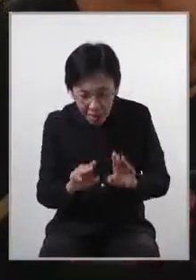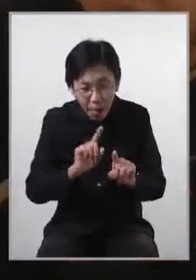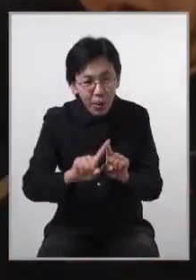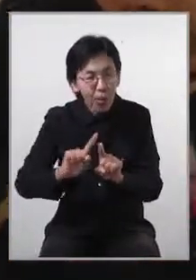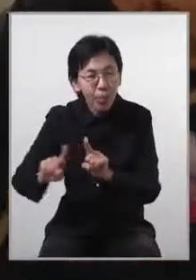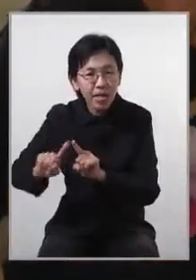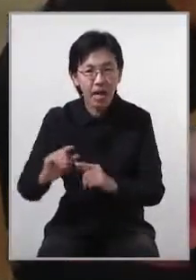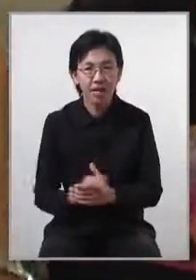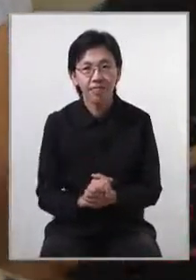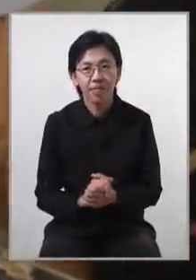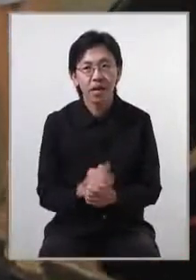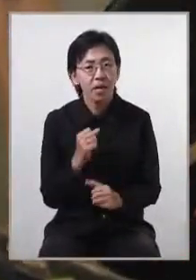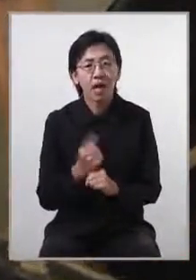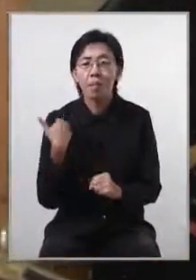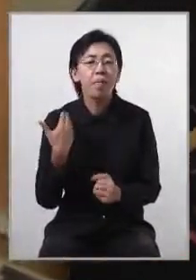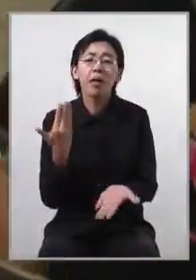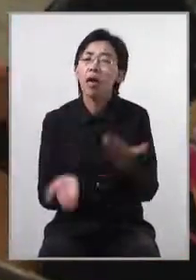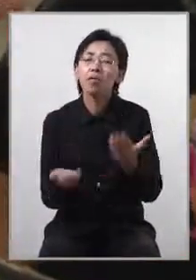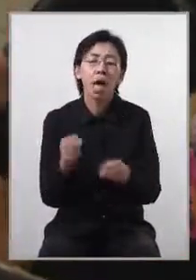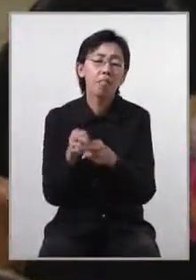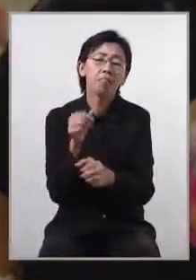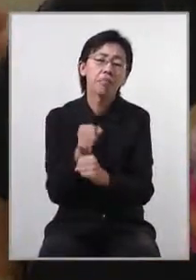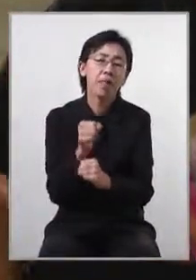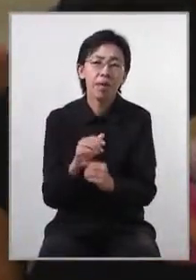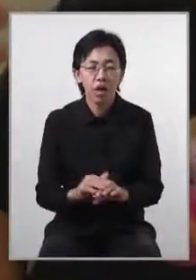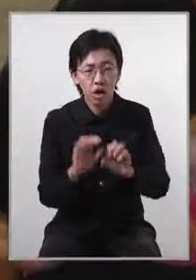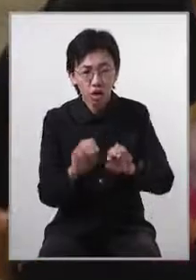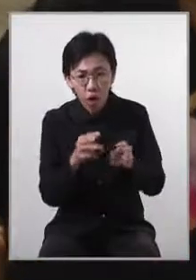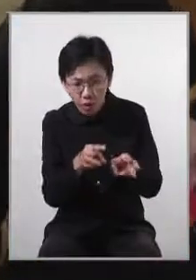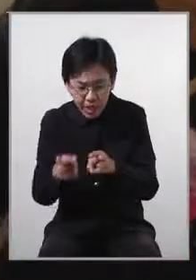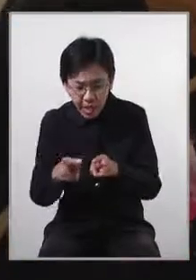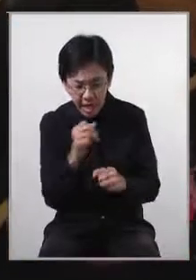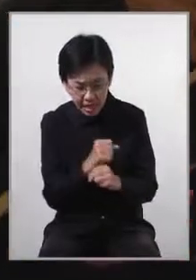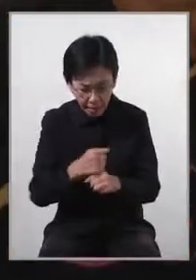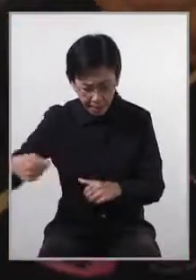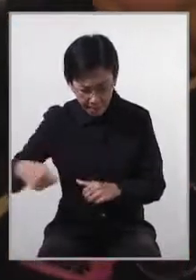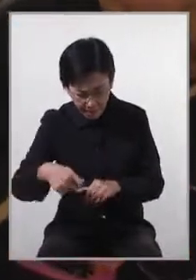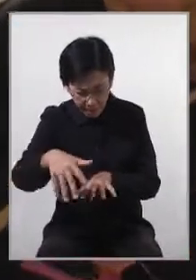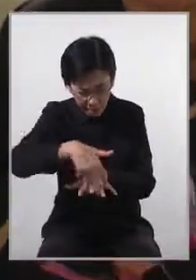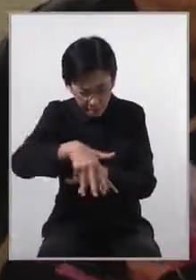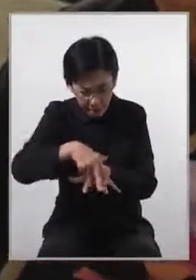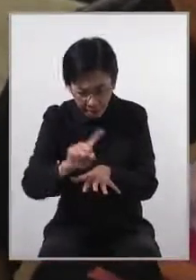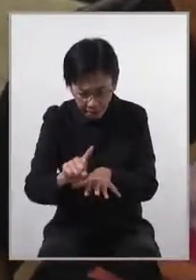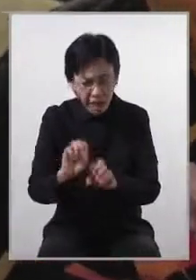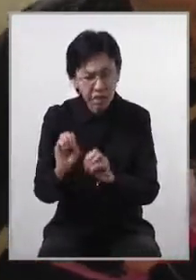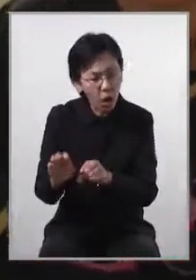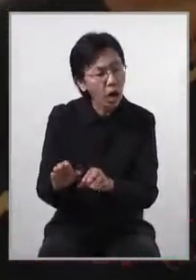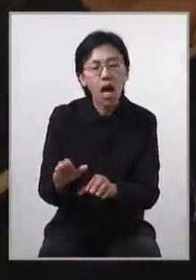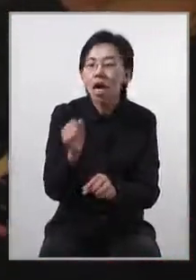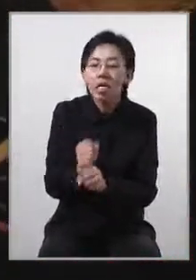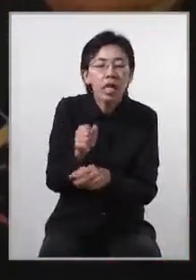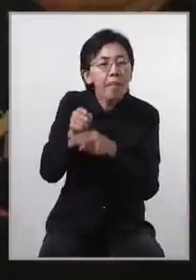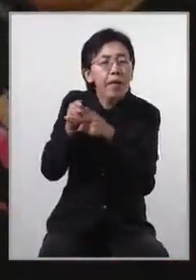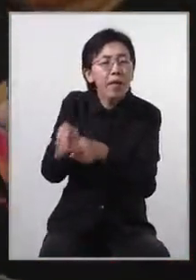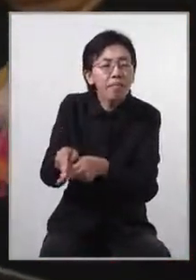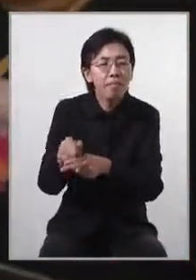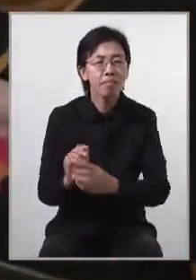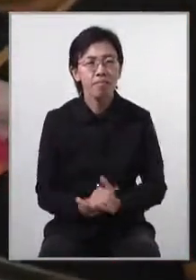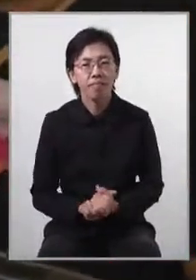ามีแพทเทิร์นให้เขาไหมไม่มีเลยครับเราสอนวิธีการทอเท่านั้น ครับ จากนั้นเราปล่อยไปก็หมาย